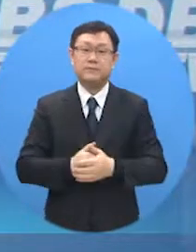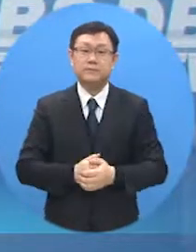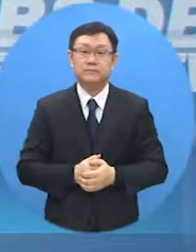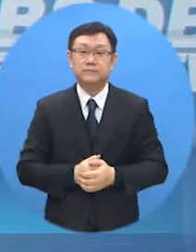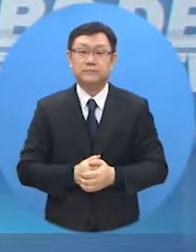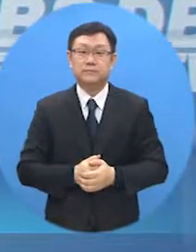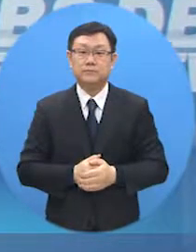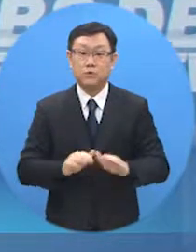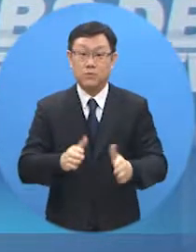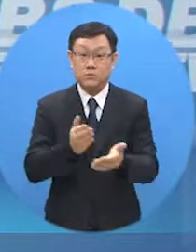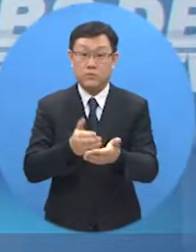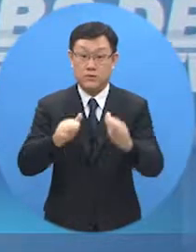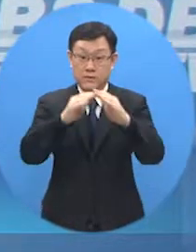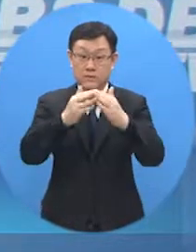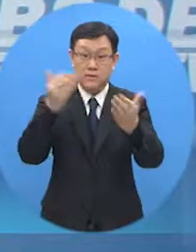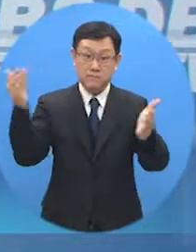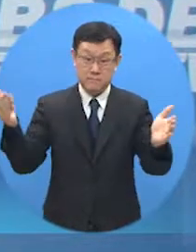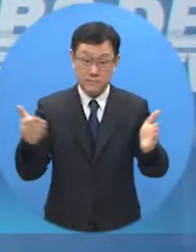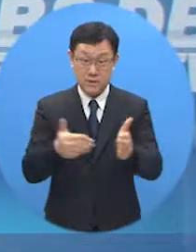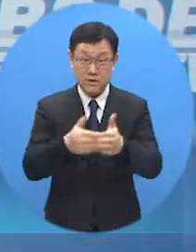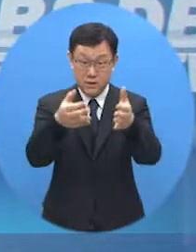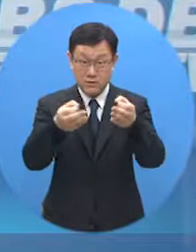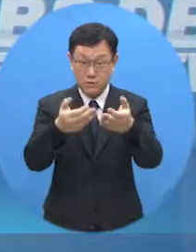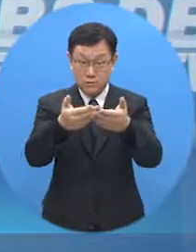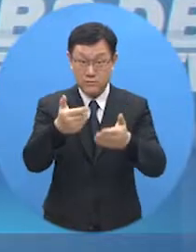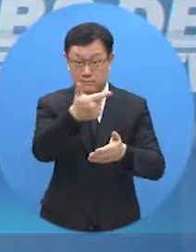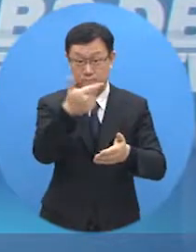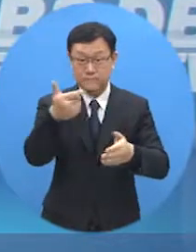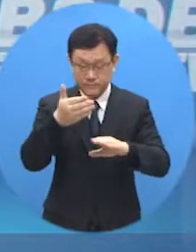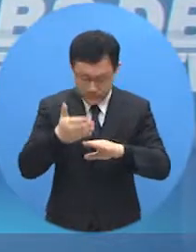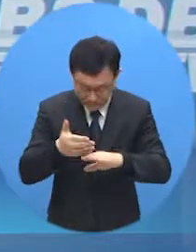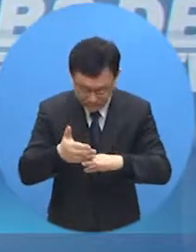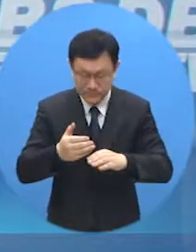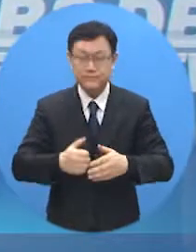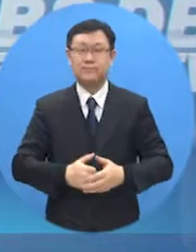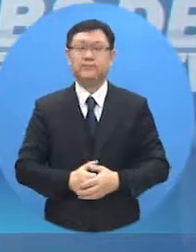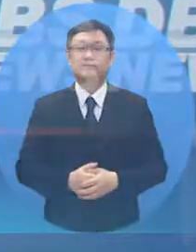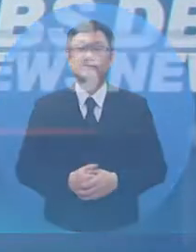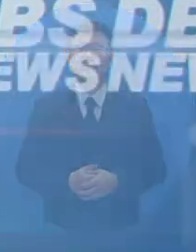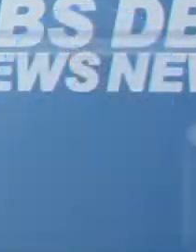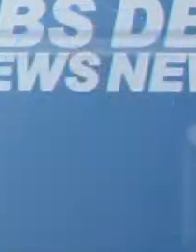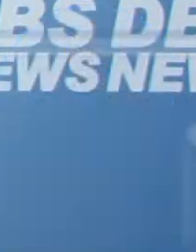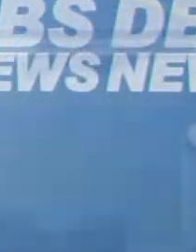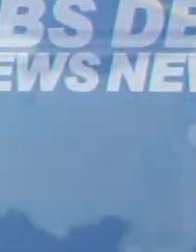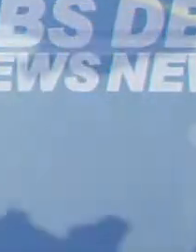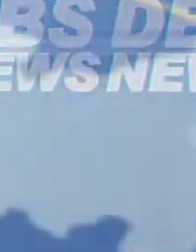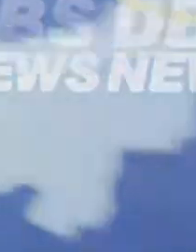건 어떨까요? 이상으로 DBS 주간 뉴스를 마칩니다. 시청해주신 여러분 고맙습니다.